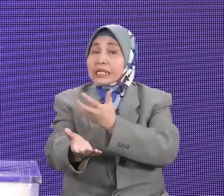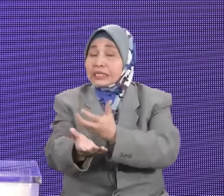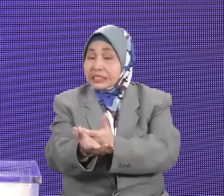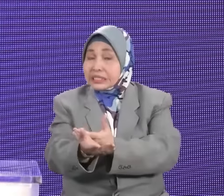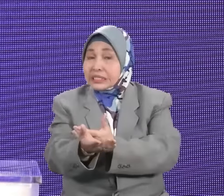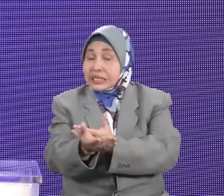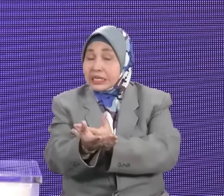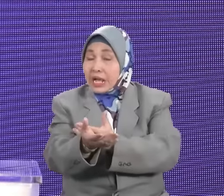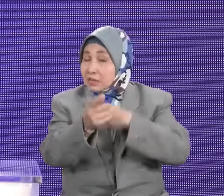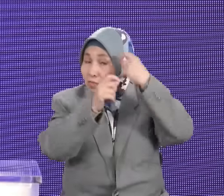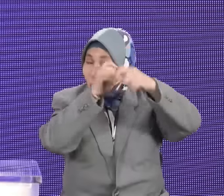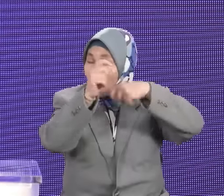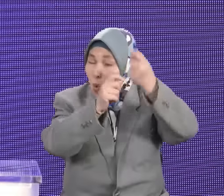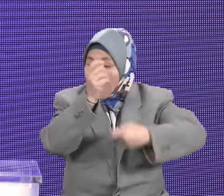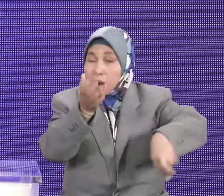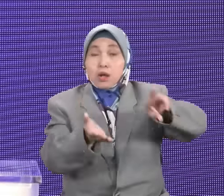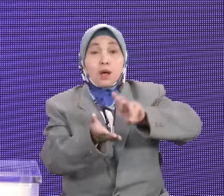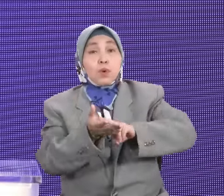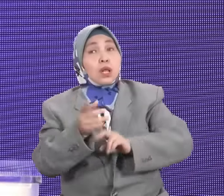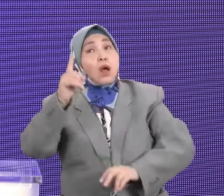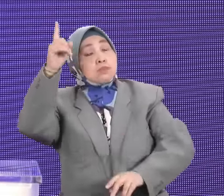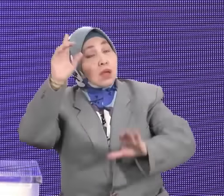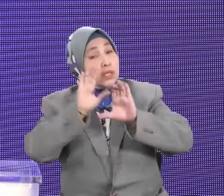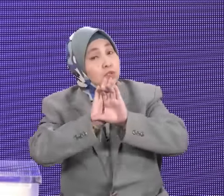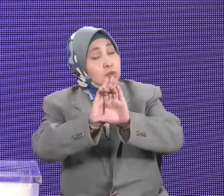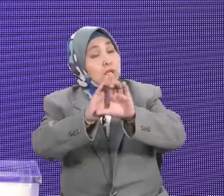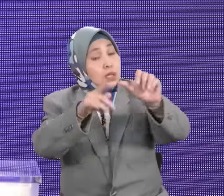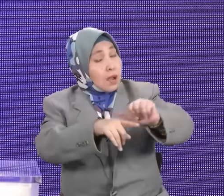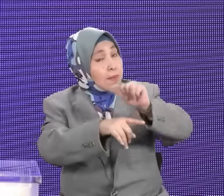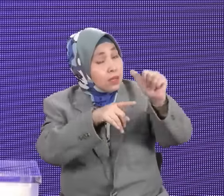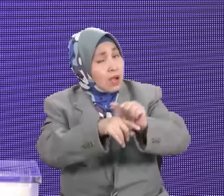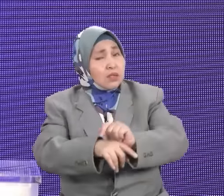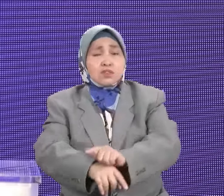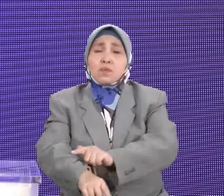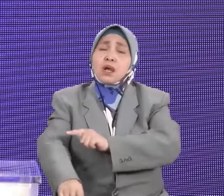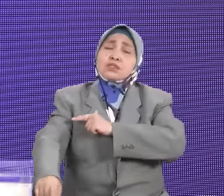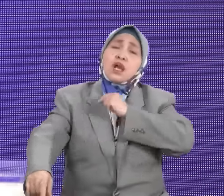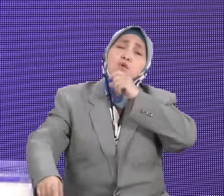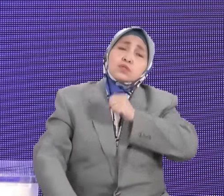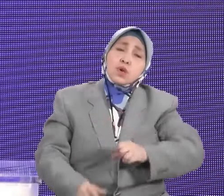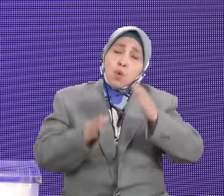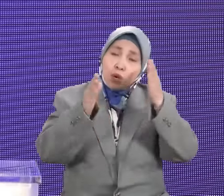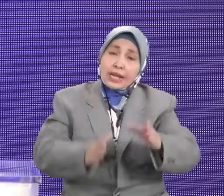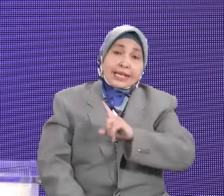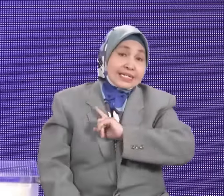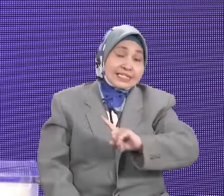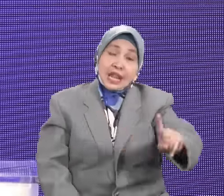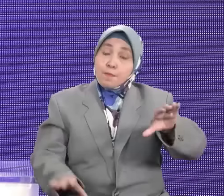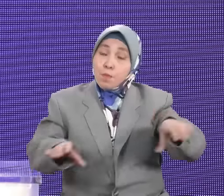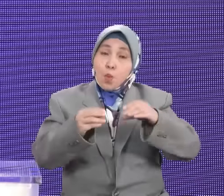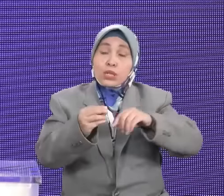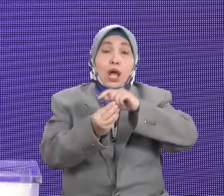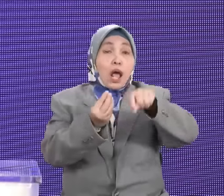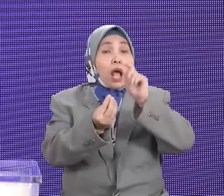direkam oleh Allah dan ianya dicontohi diamalkan sepanjang usia orang-orang Islam mengerjakan haji dan